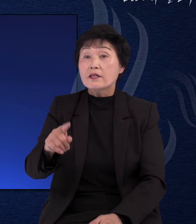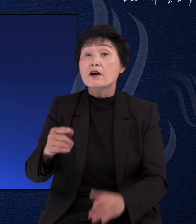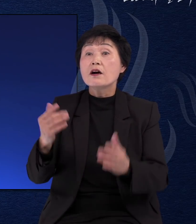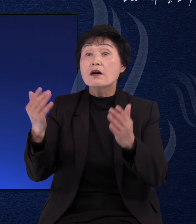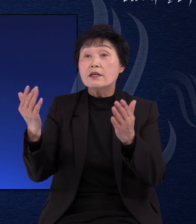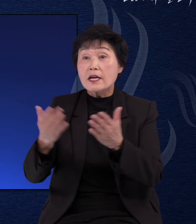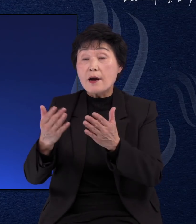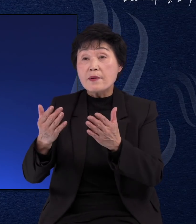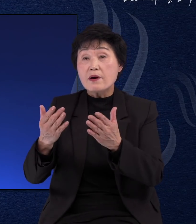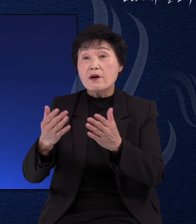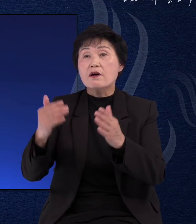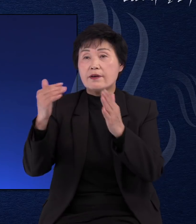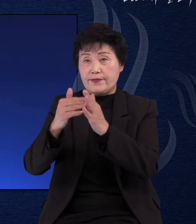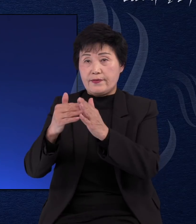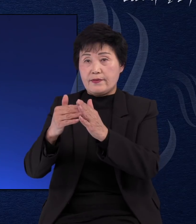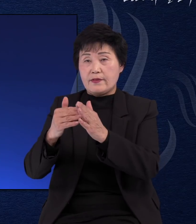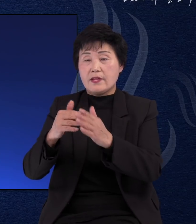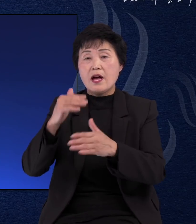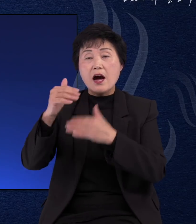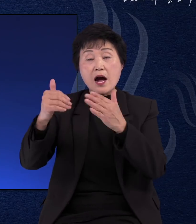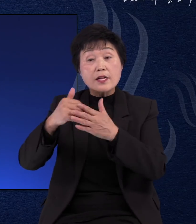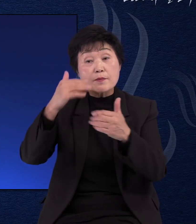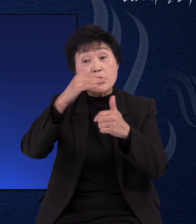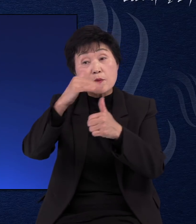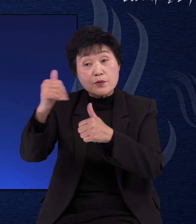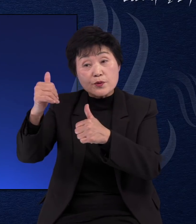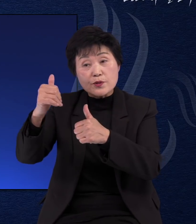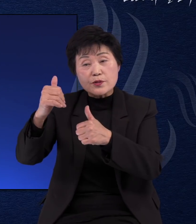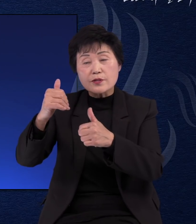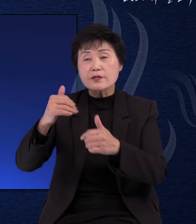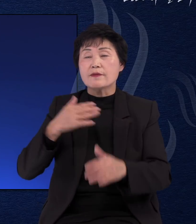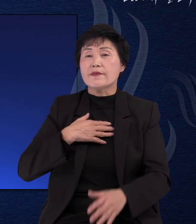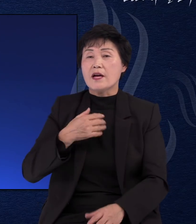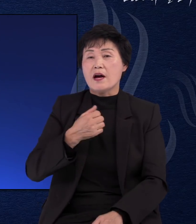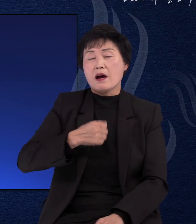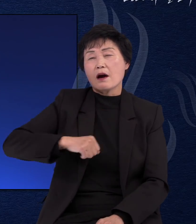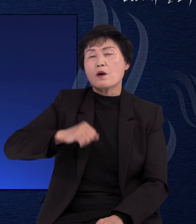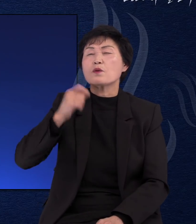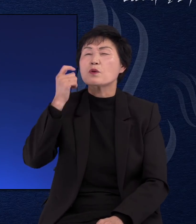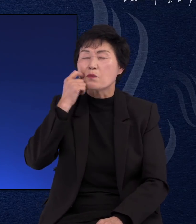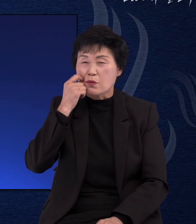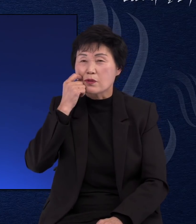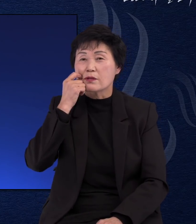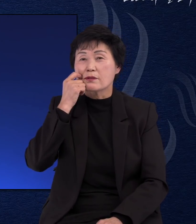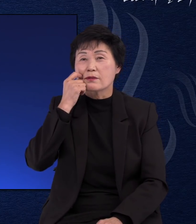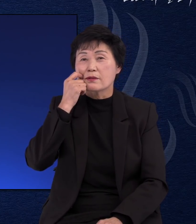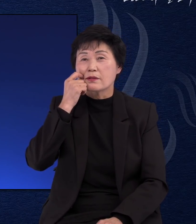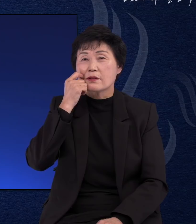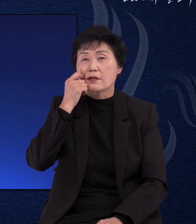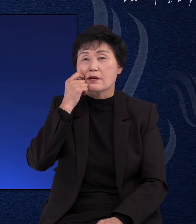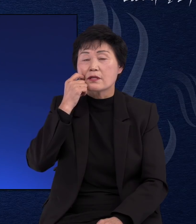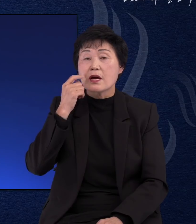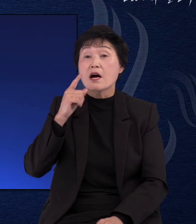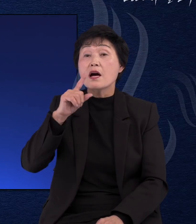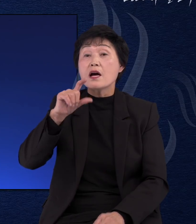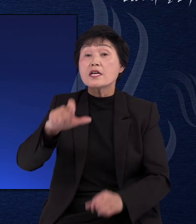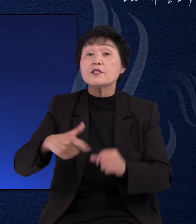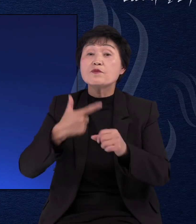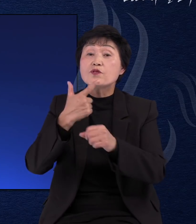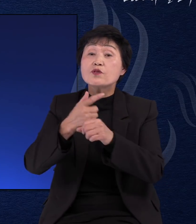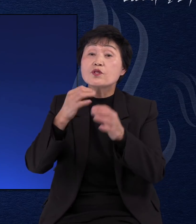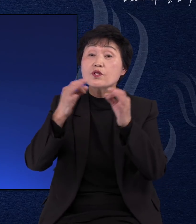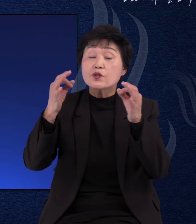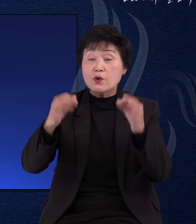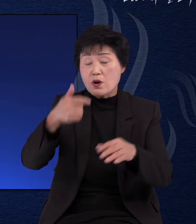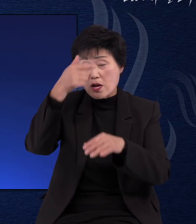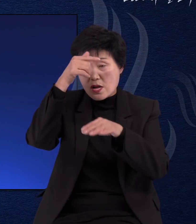끝이다. 하나님의 부르심을 제가 거부할 수가 없어서, 야, 너는 16년 동안 성도들하고 예배 마칠